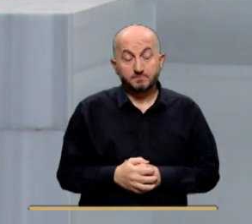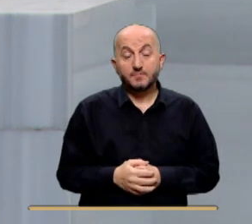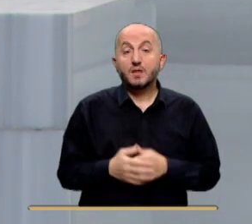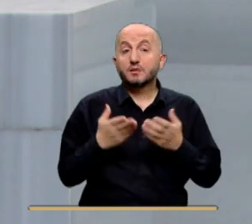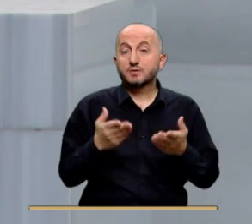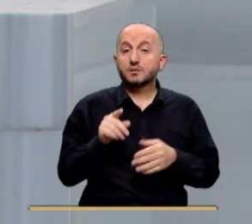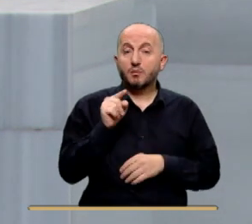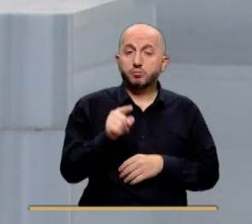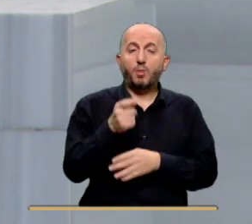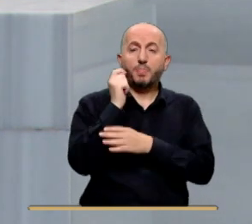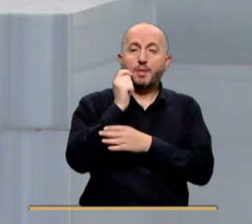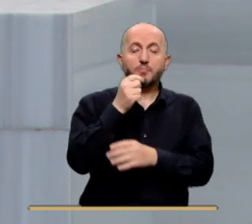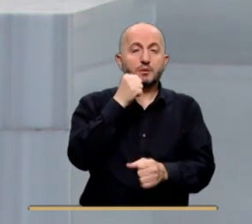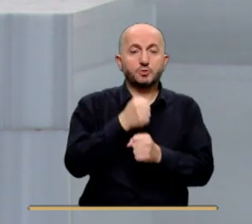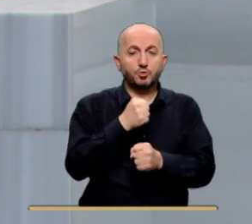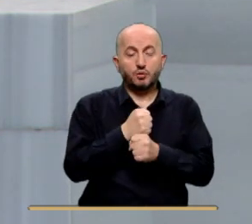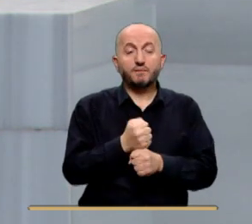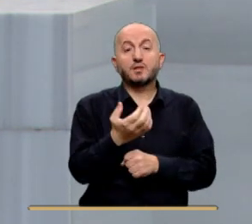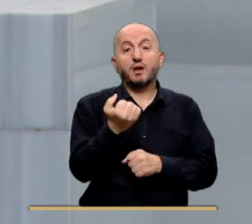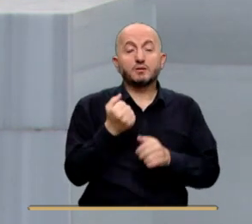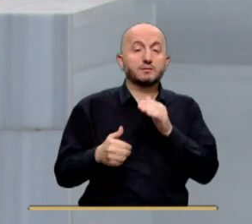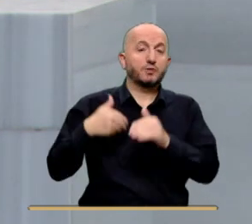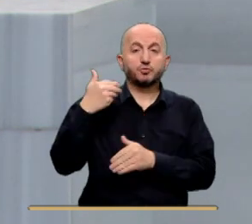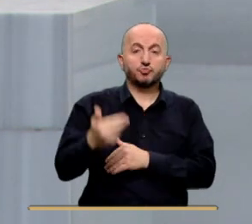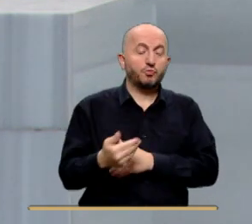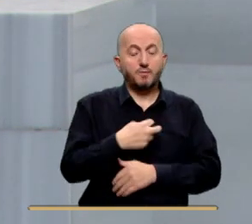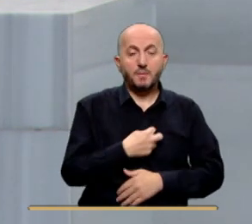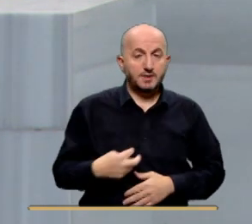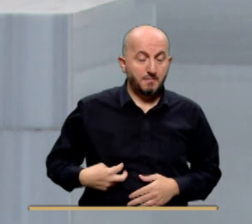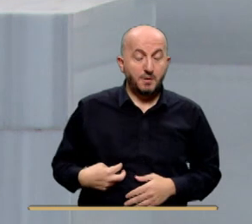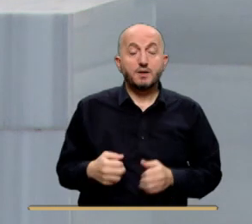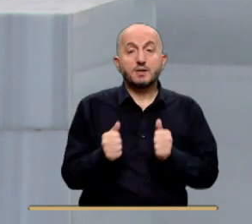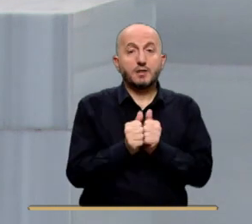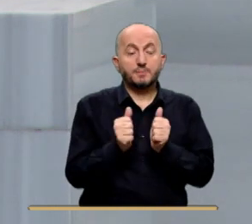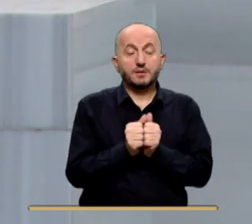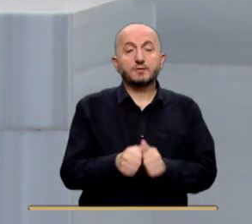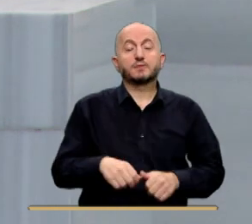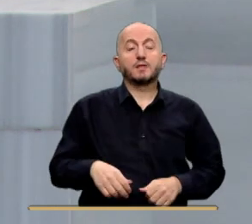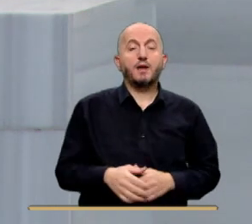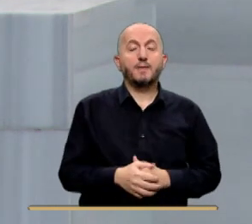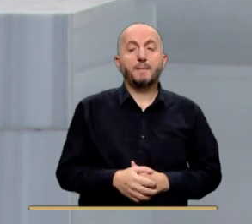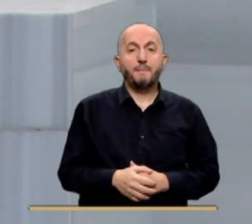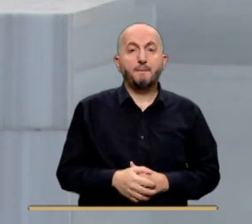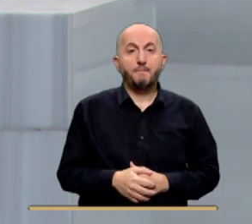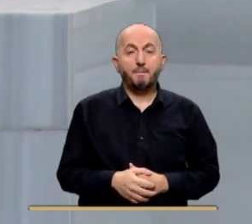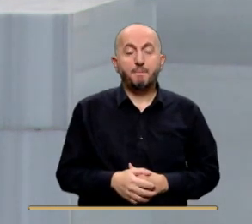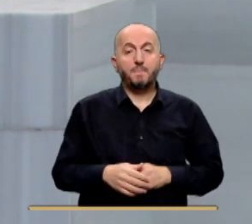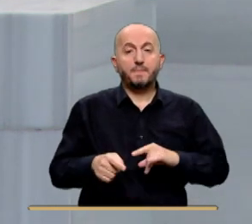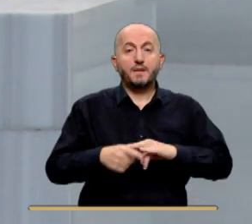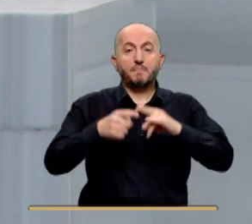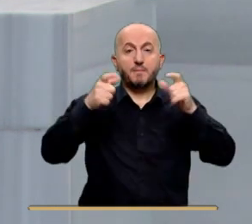işte bu tebliğ görevini aldıktan sonra peygamberliğiyle birlikte, risaletiyle birlikte